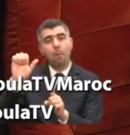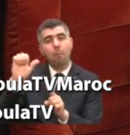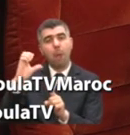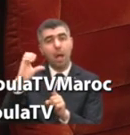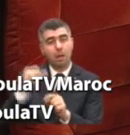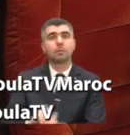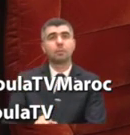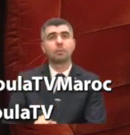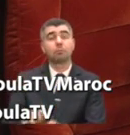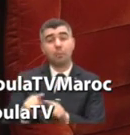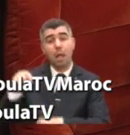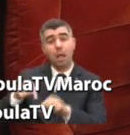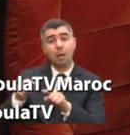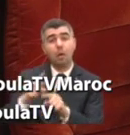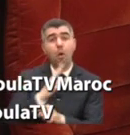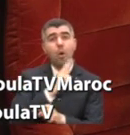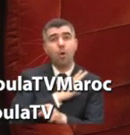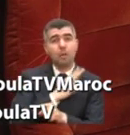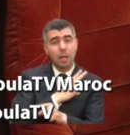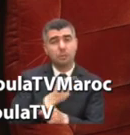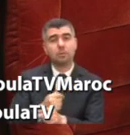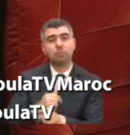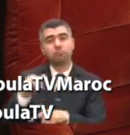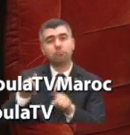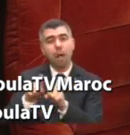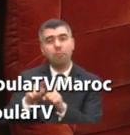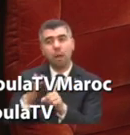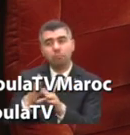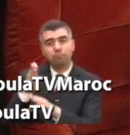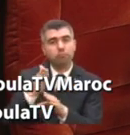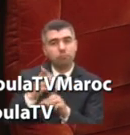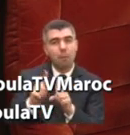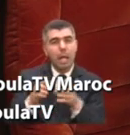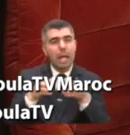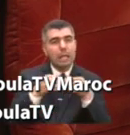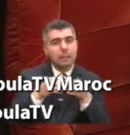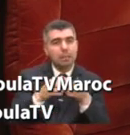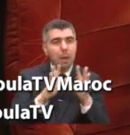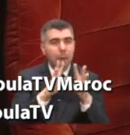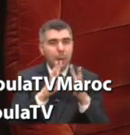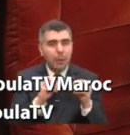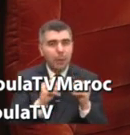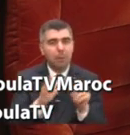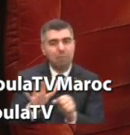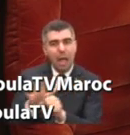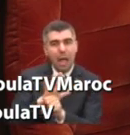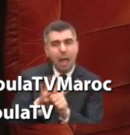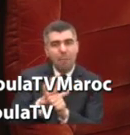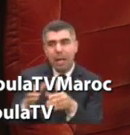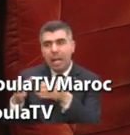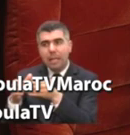الأساتذة أطر الأكاديميات من أجل سد بعض الخصاصات و كذلك الاقتضاد اللي كانت تعرفوا بعض